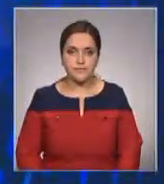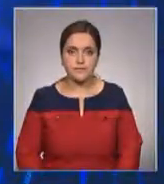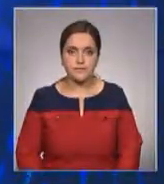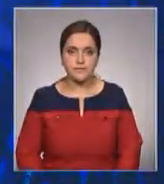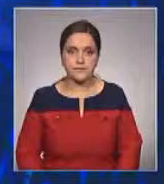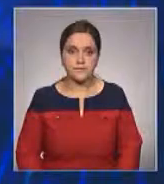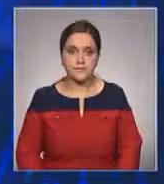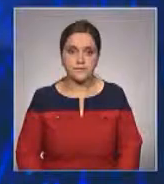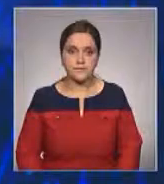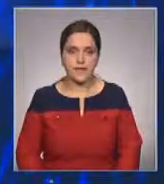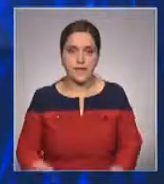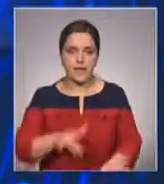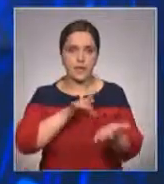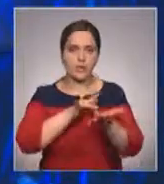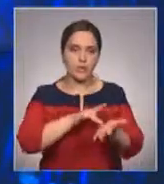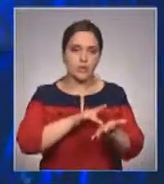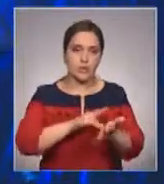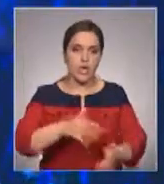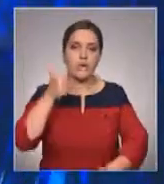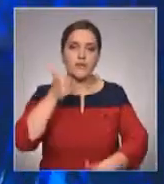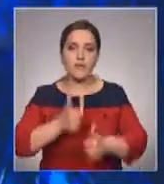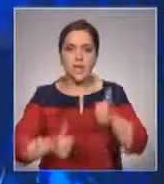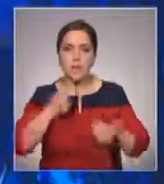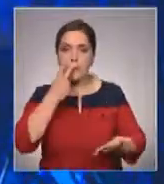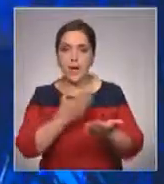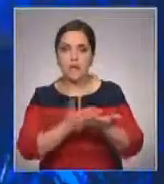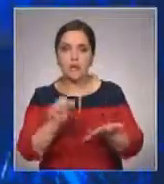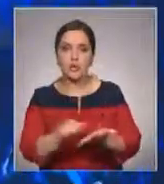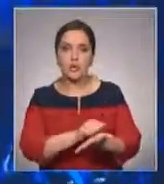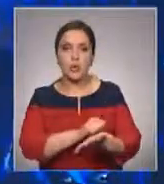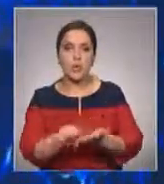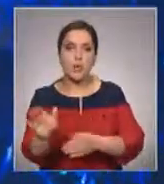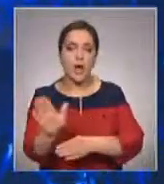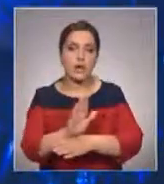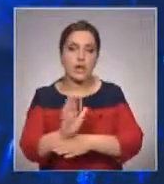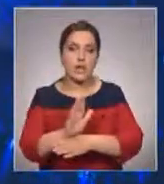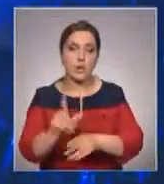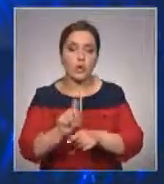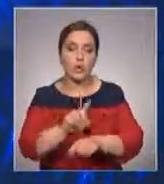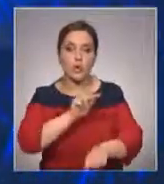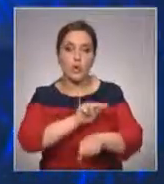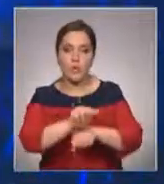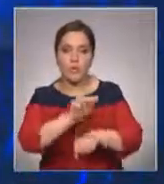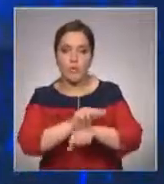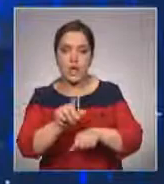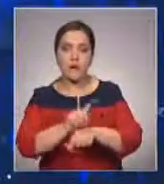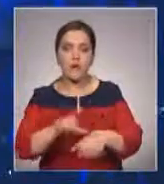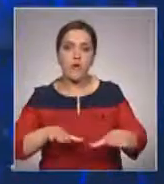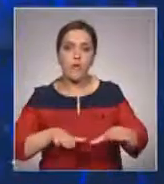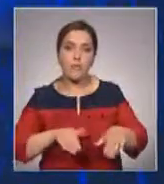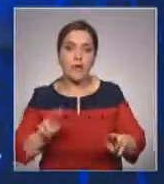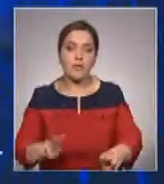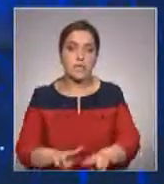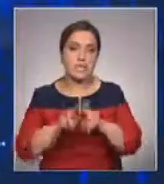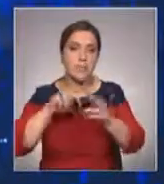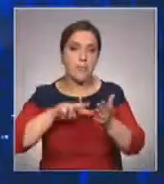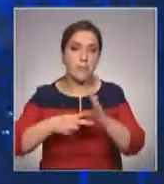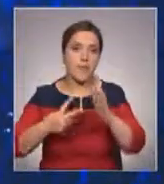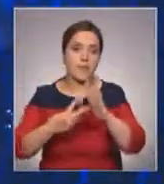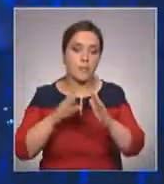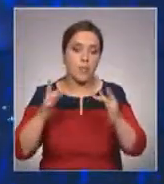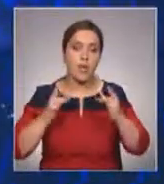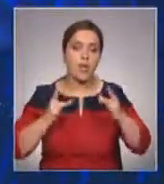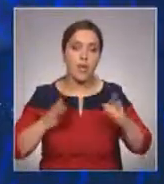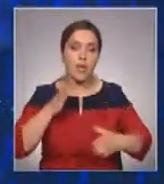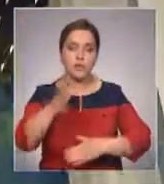По другим темам. Тематические экскурсии, викторины и показ документальных фильмов, а также мастер-классы и флешмобы. В Астане планируют масштабно